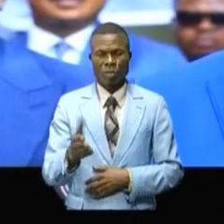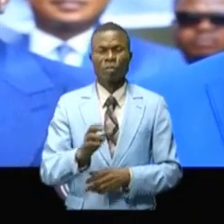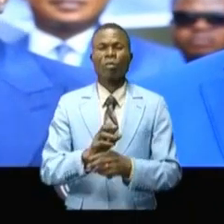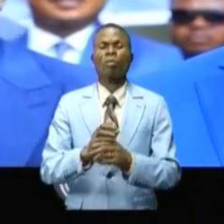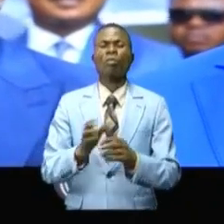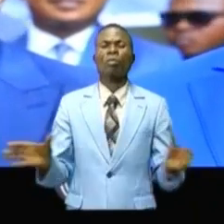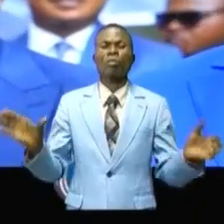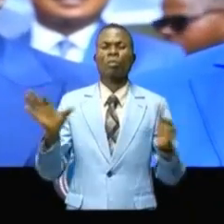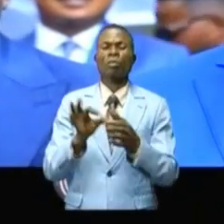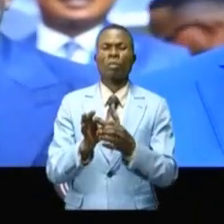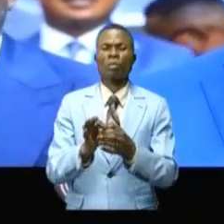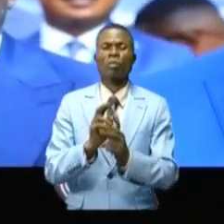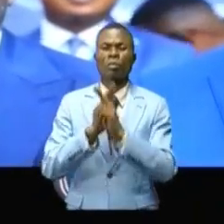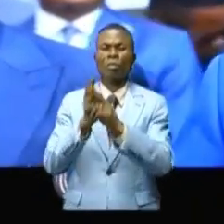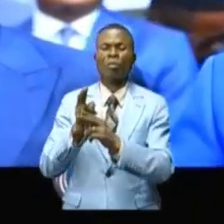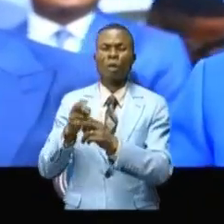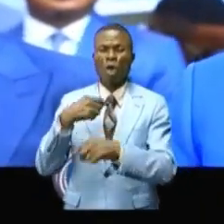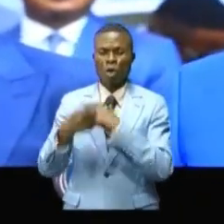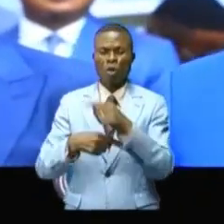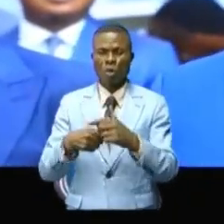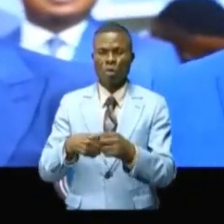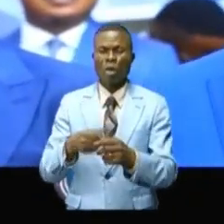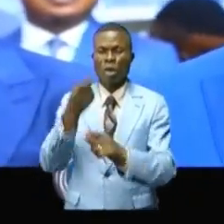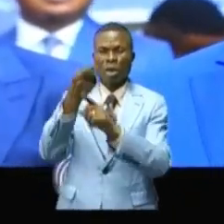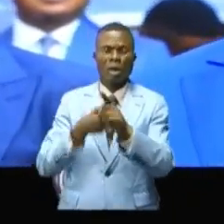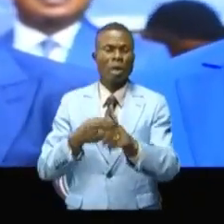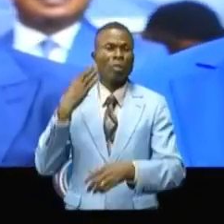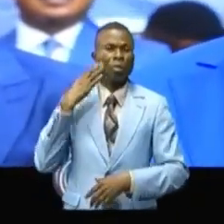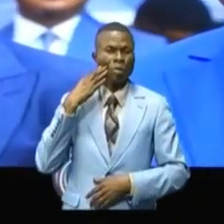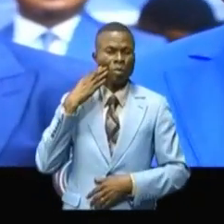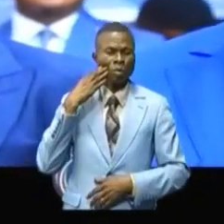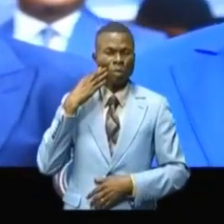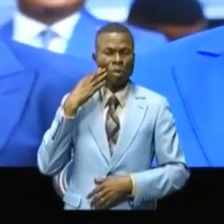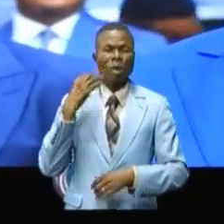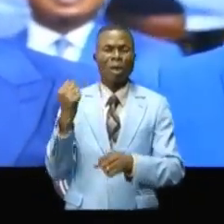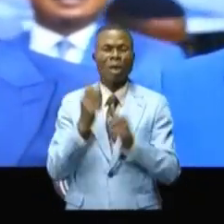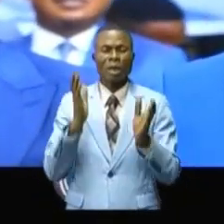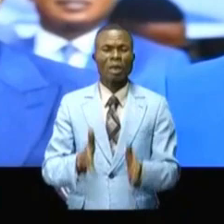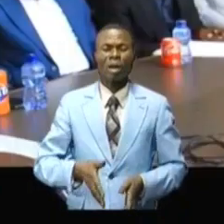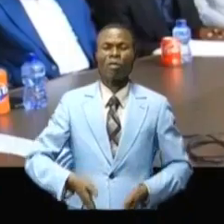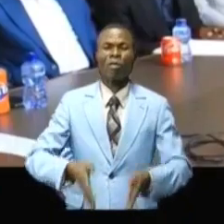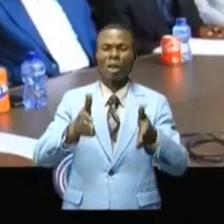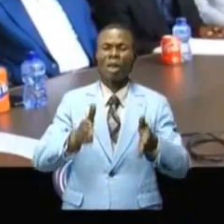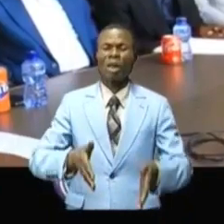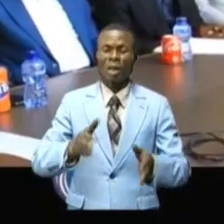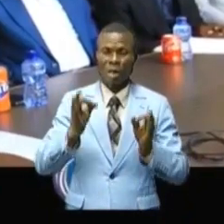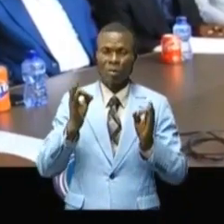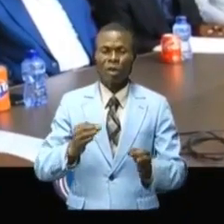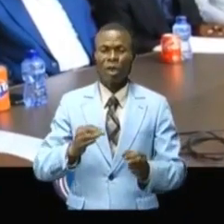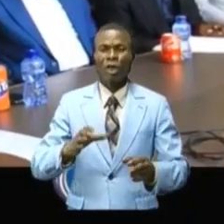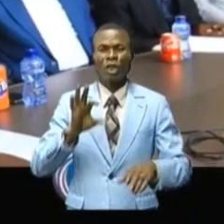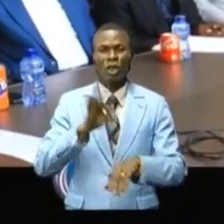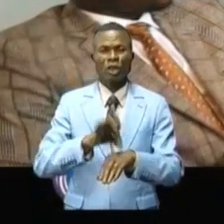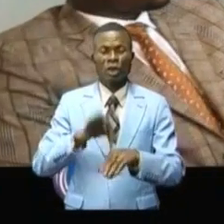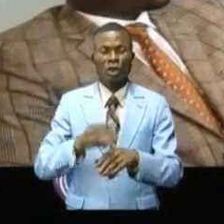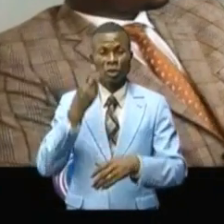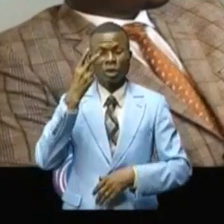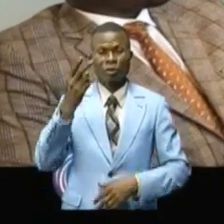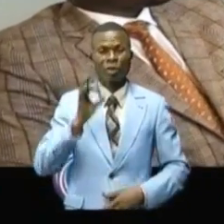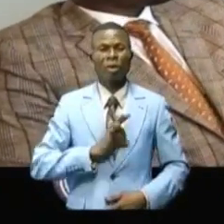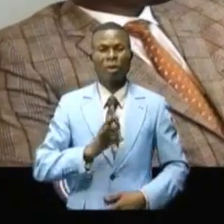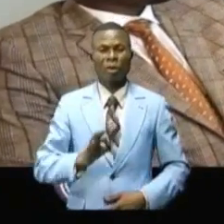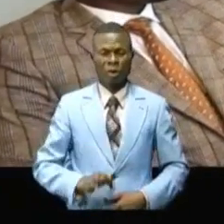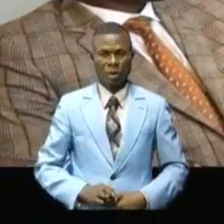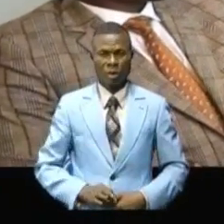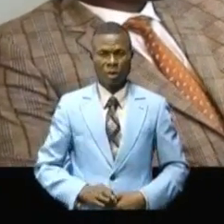Réactionner. Depuis le mois de mars, les agents étaient dans la rue pratiquement, mais grâce à la vision du chef de l'État